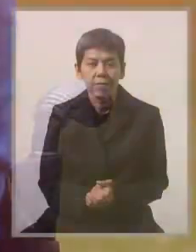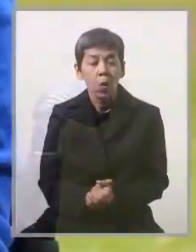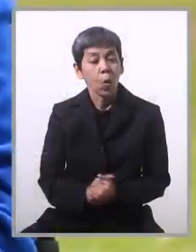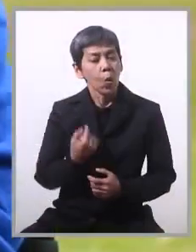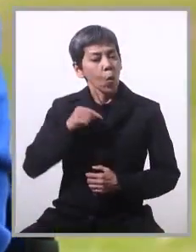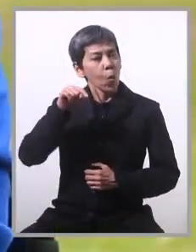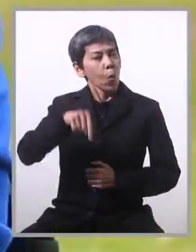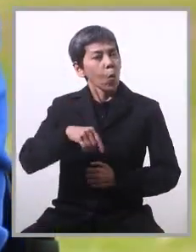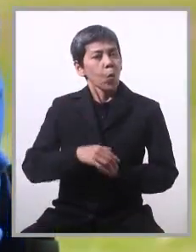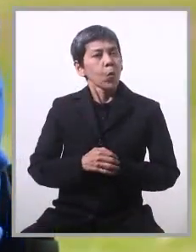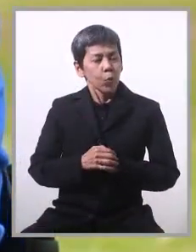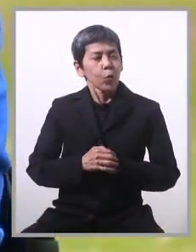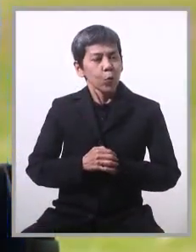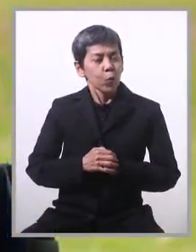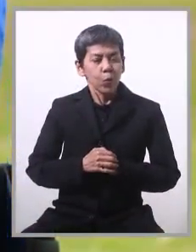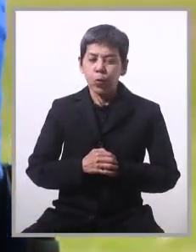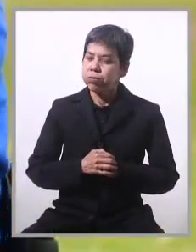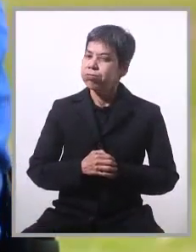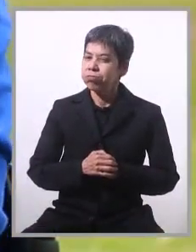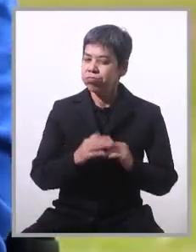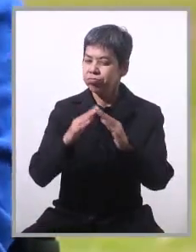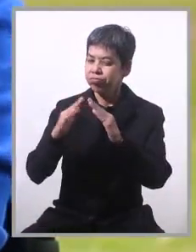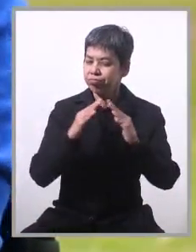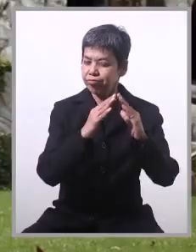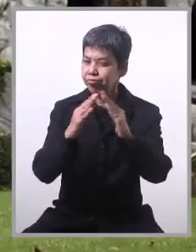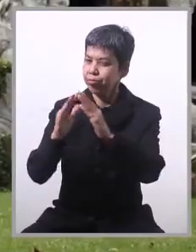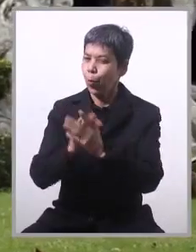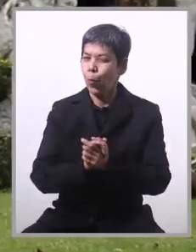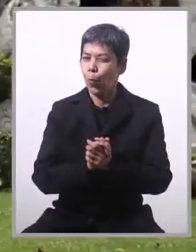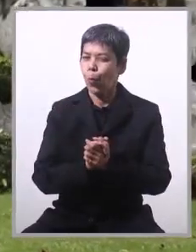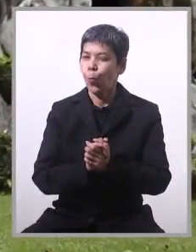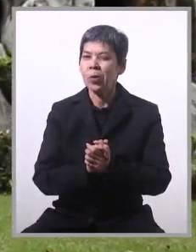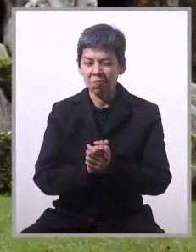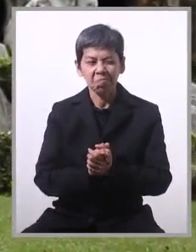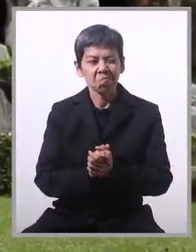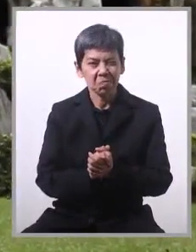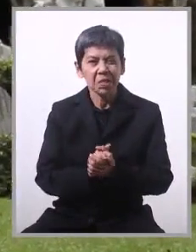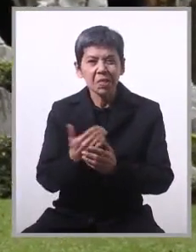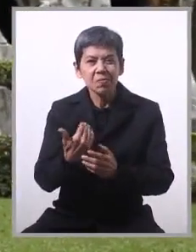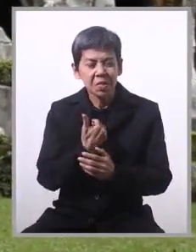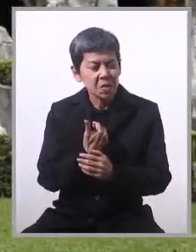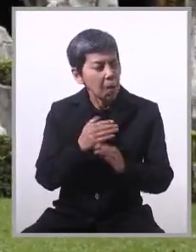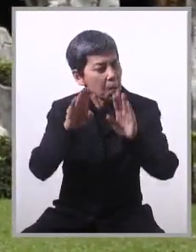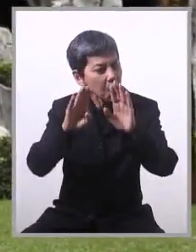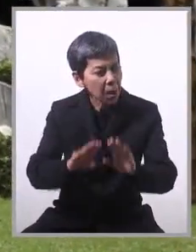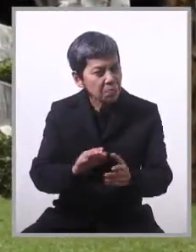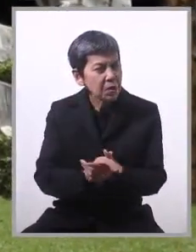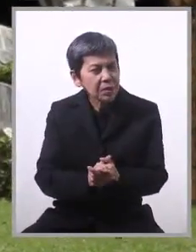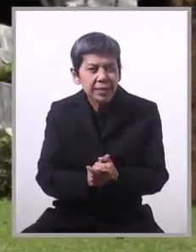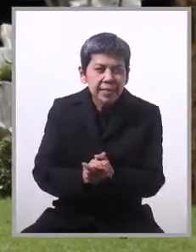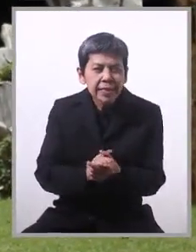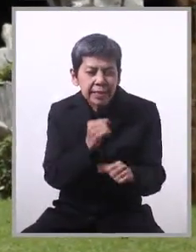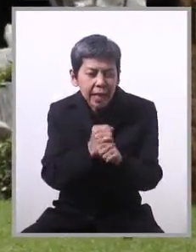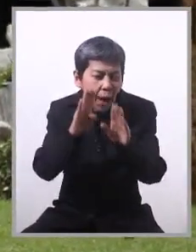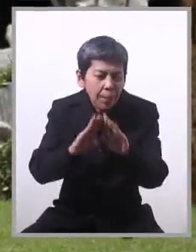โหเข้ามาถึงต้องบอกว่าสถานที่หาดบ้านบินรีสอร์ทนี้โอ้โหเรียกได้ว่ามีคาแรคเตอร์ทำ